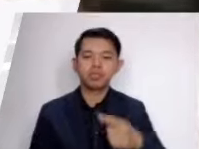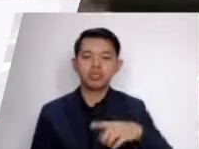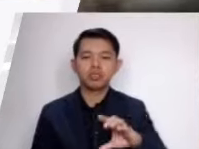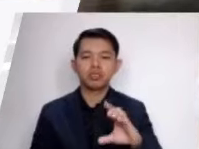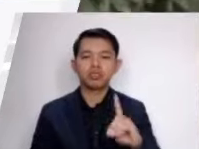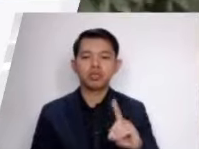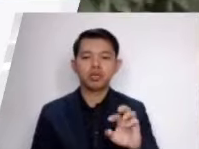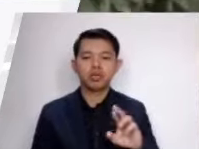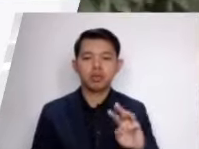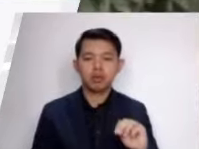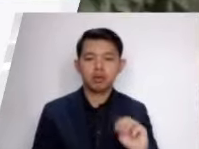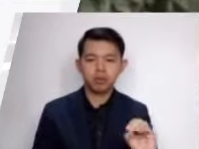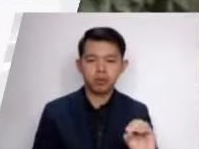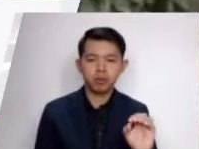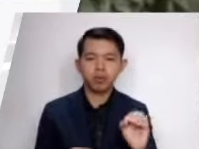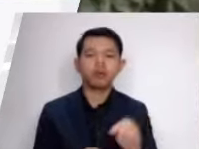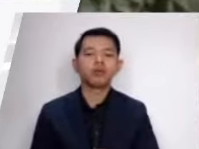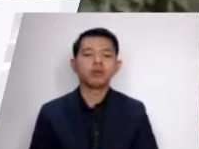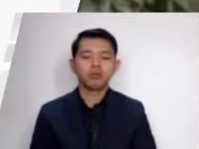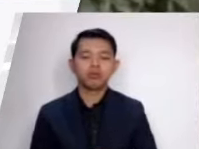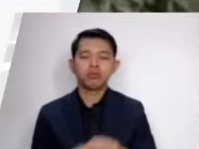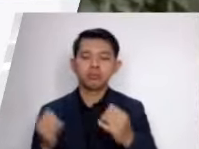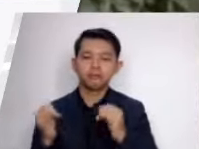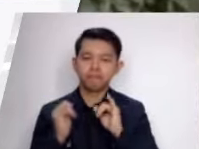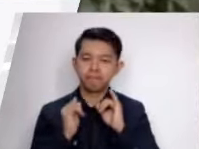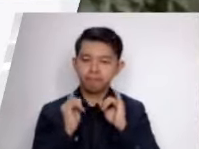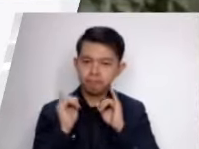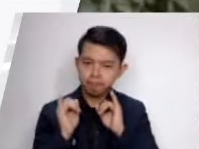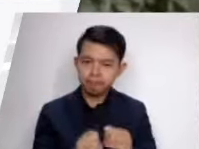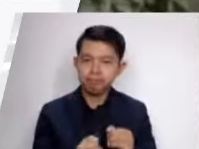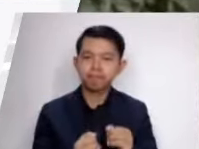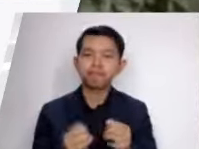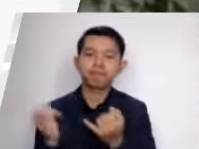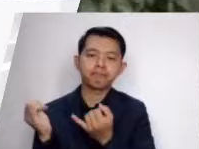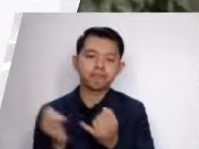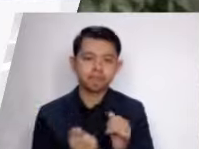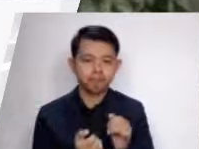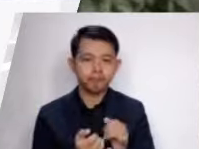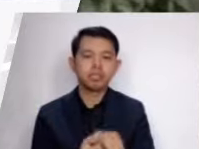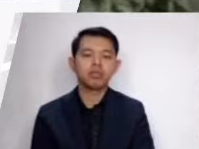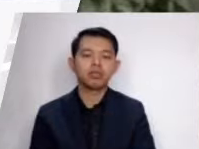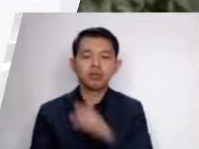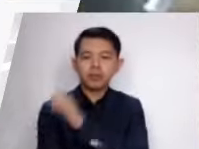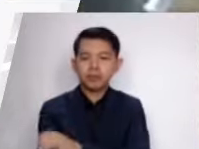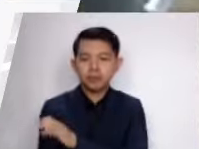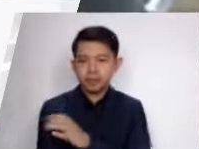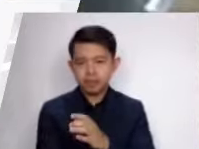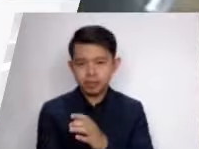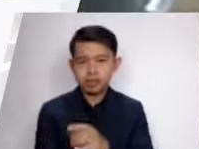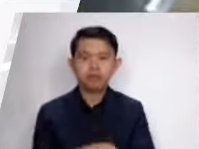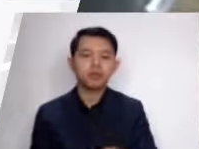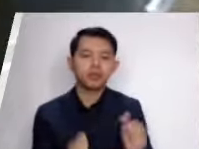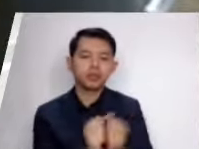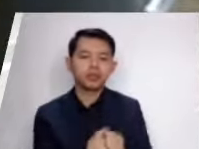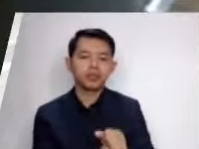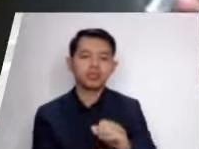Management Office naga-install ina siya sa aton nga improvised clinic together with our City Health Office.